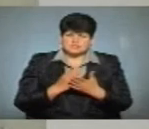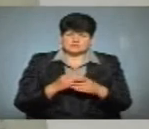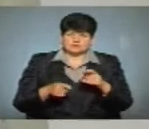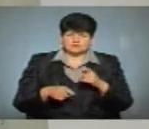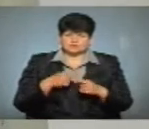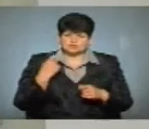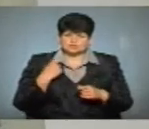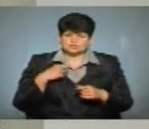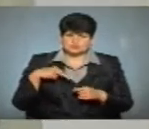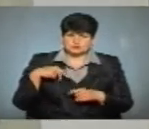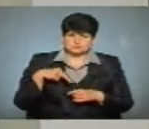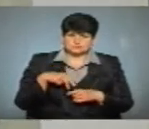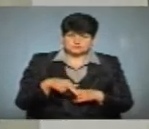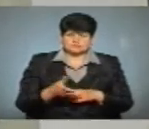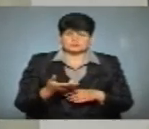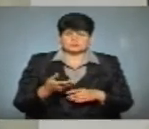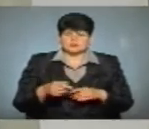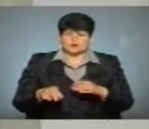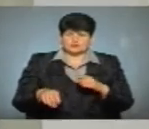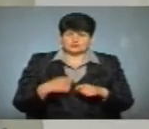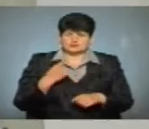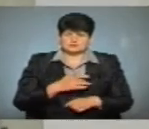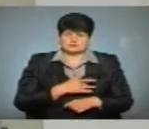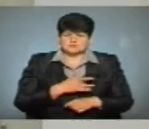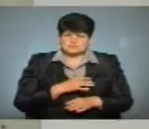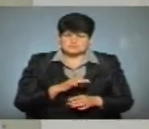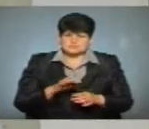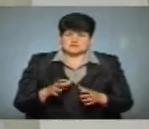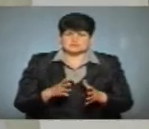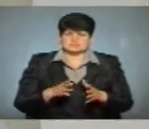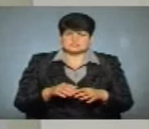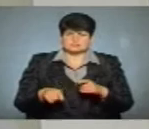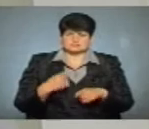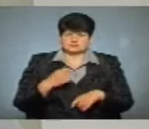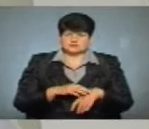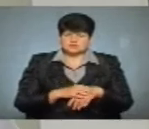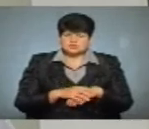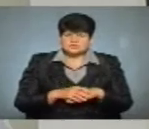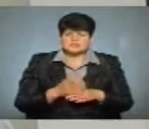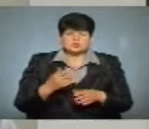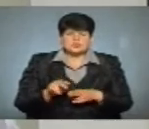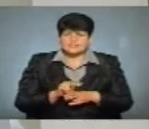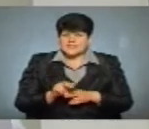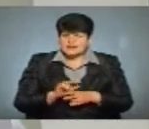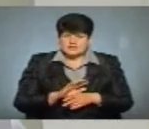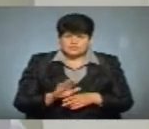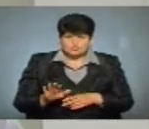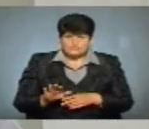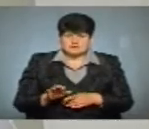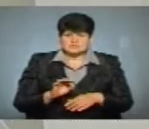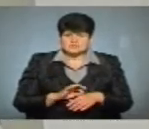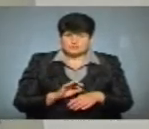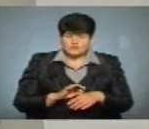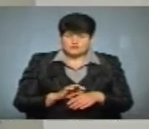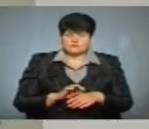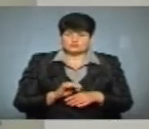опорно-рухового апарату, серцево-судинної системи, нервової системи, ураження шкіри. І якщо не лікувати це захворювання вчасно,